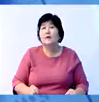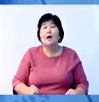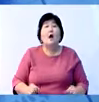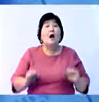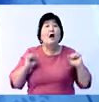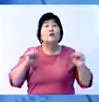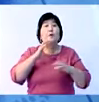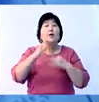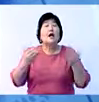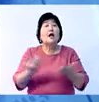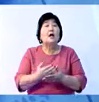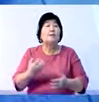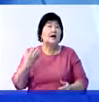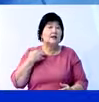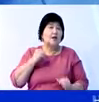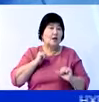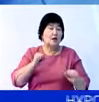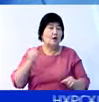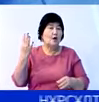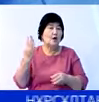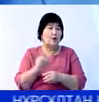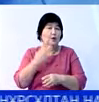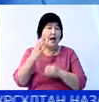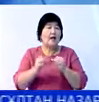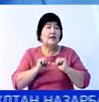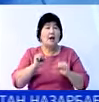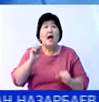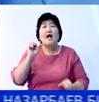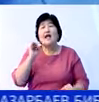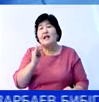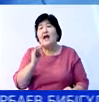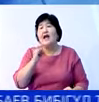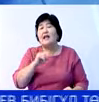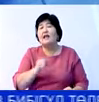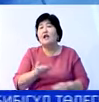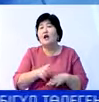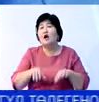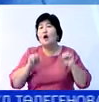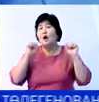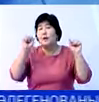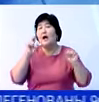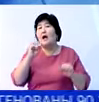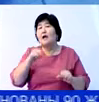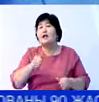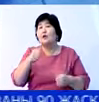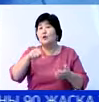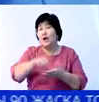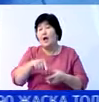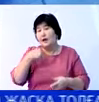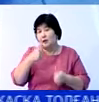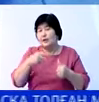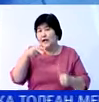Спорт әлемінен ақпар: сыр толағайы төрт түркін әлем чемпионы Илья Ильин ауыр атлетикадан Катар кубогы турниріне қатысады. Аталмыш